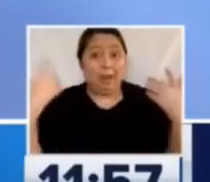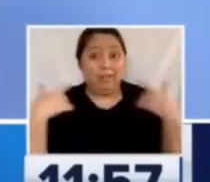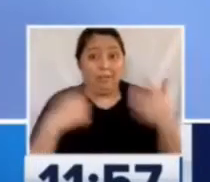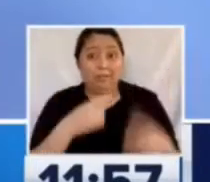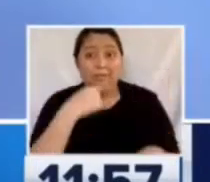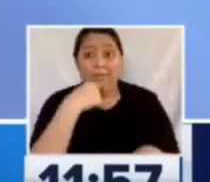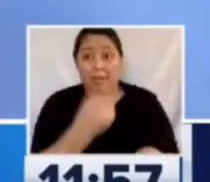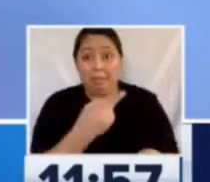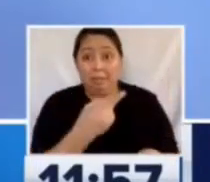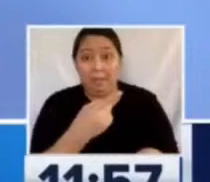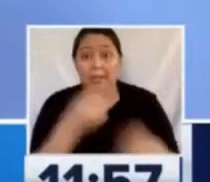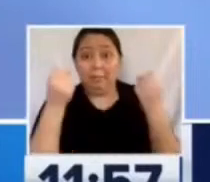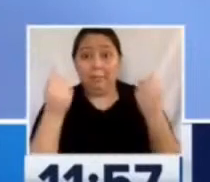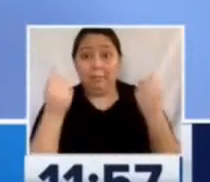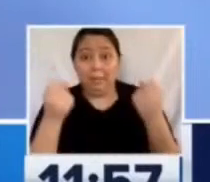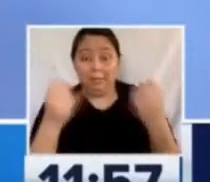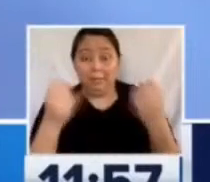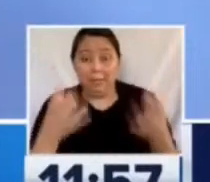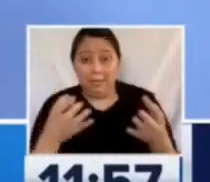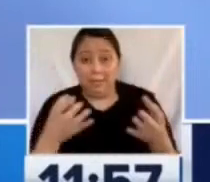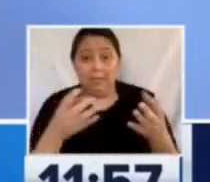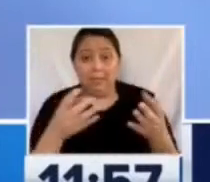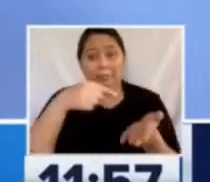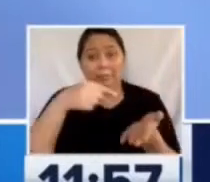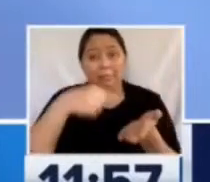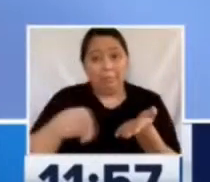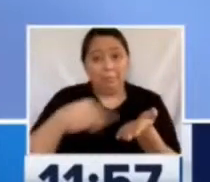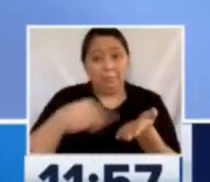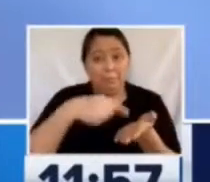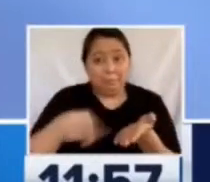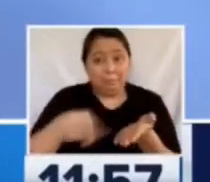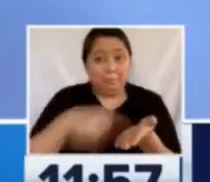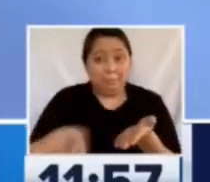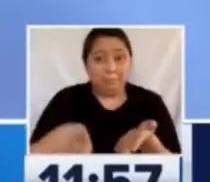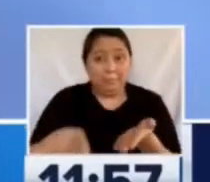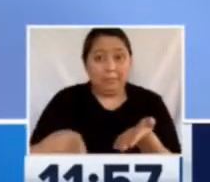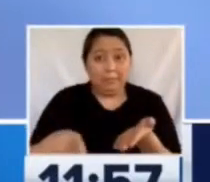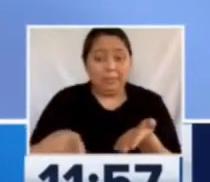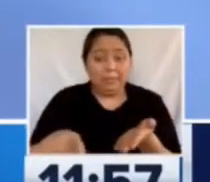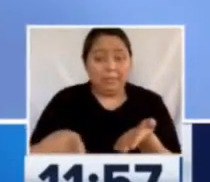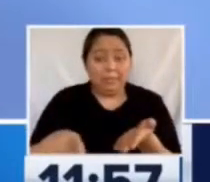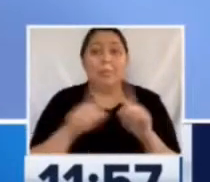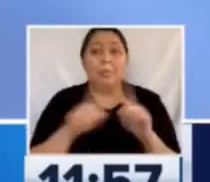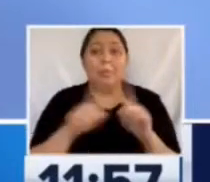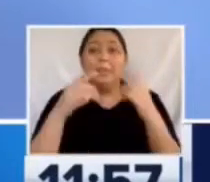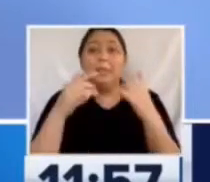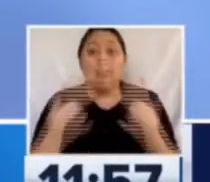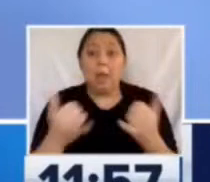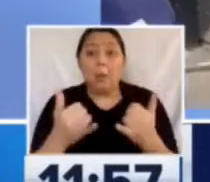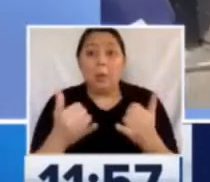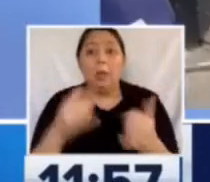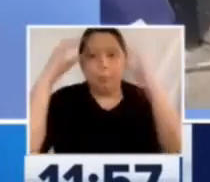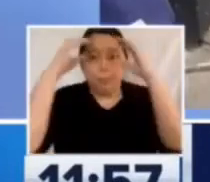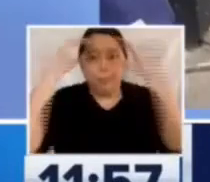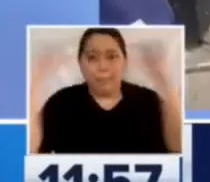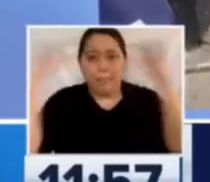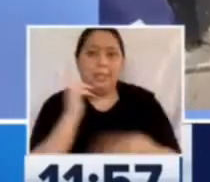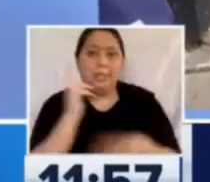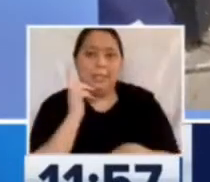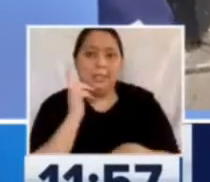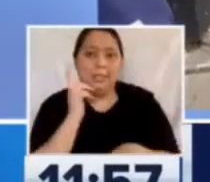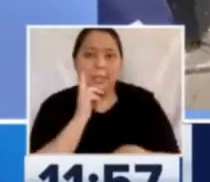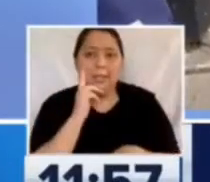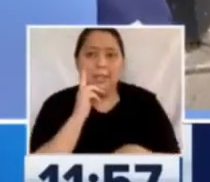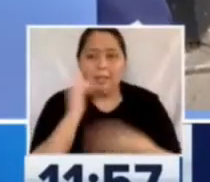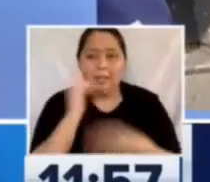police attaché na si Colonel Macapas. Tumulong siya together with the Filipino community.